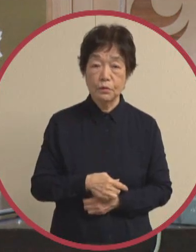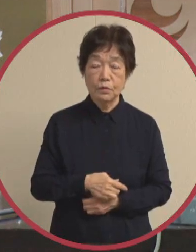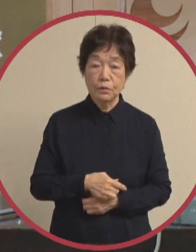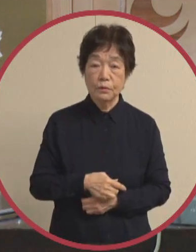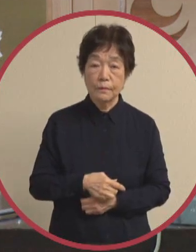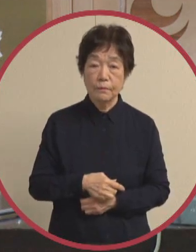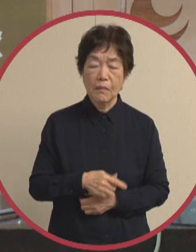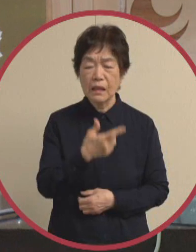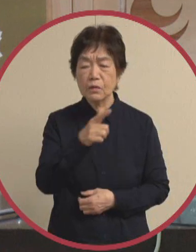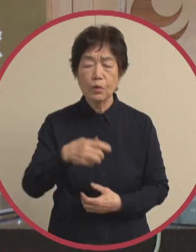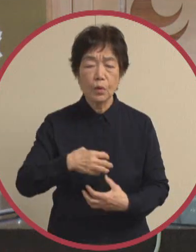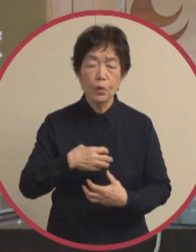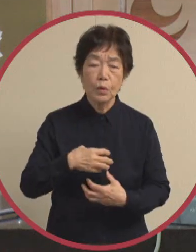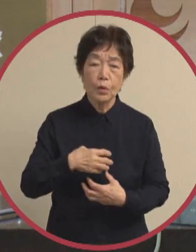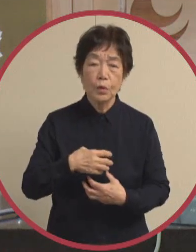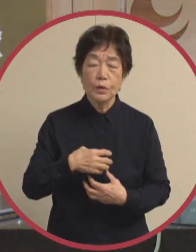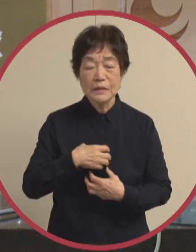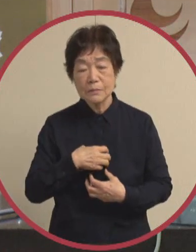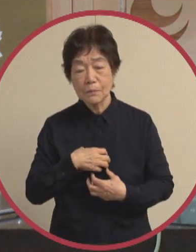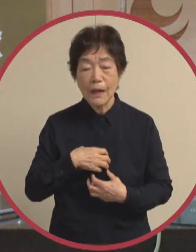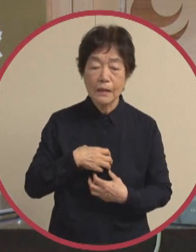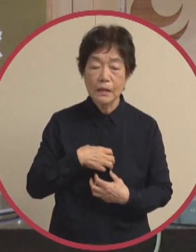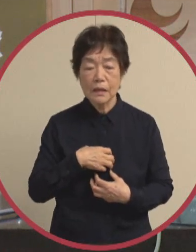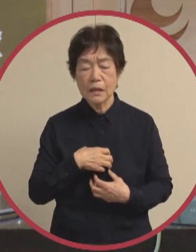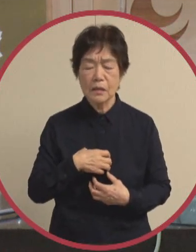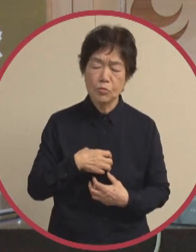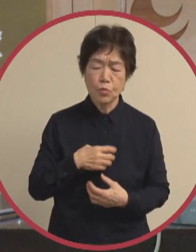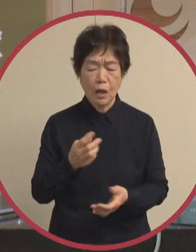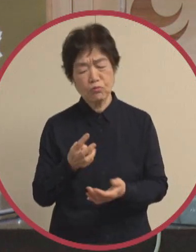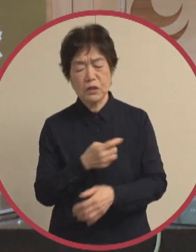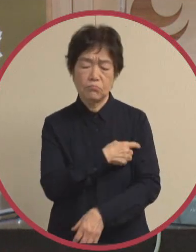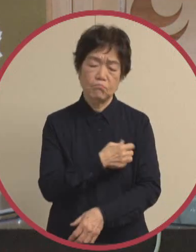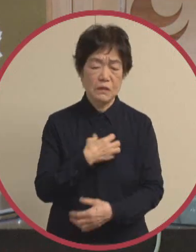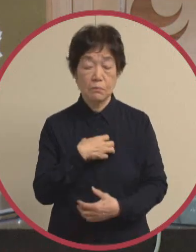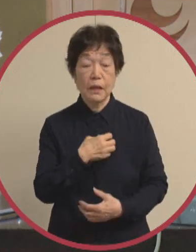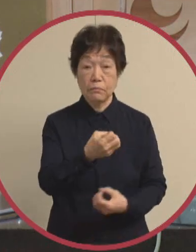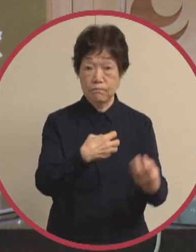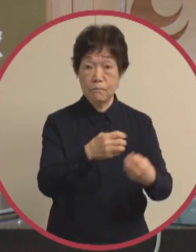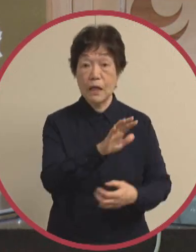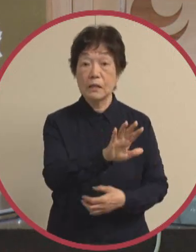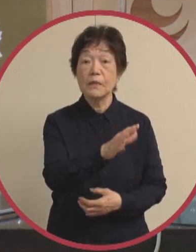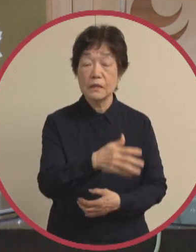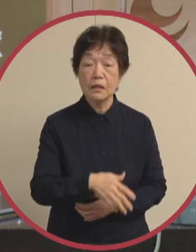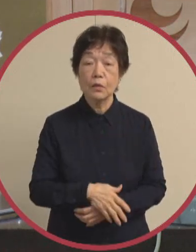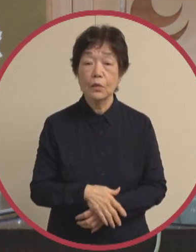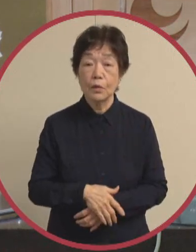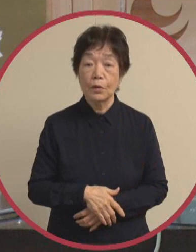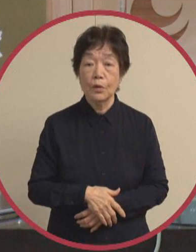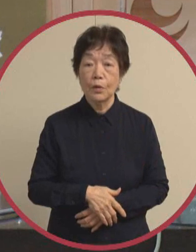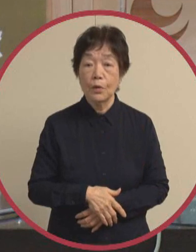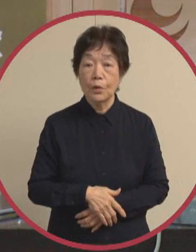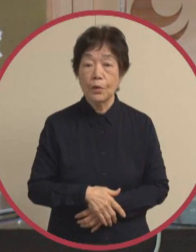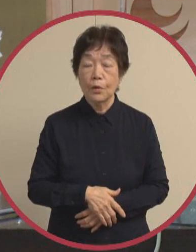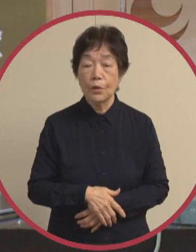ろいろご心配の向きもあるかもしれませんけども、今特にこ